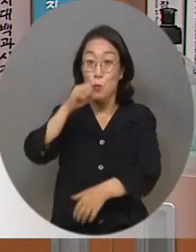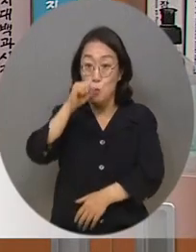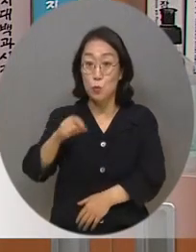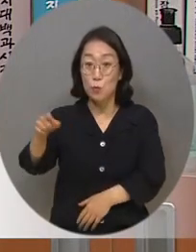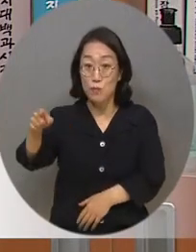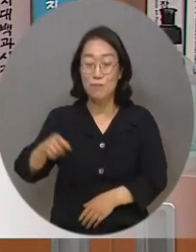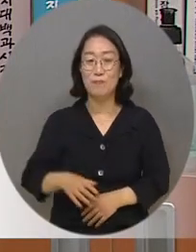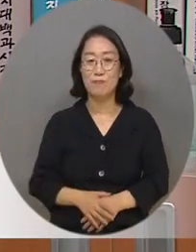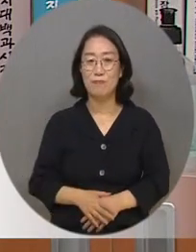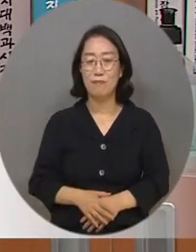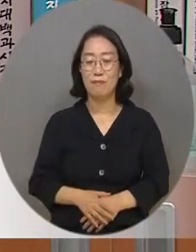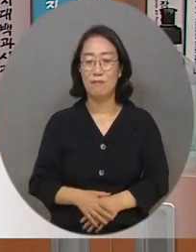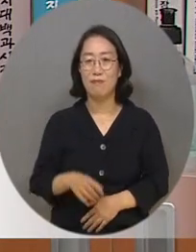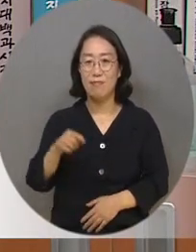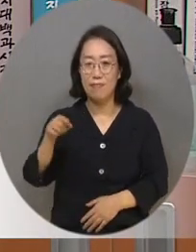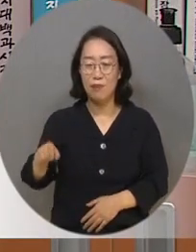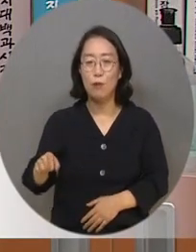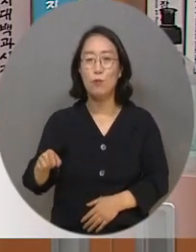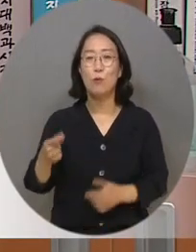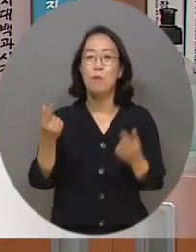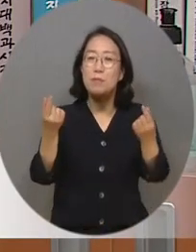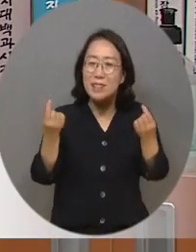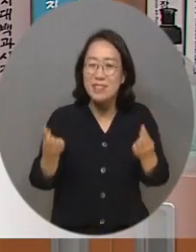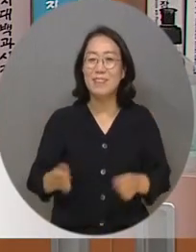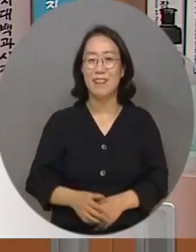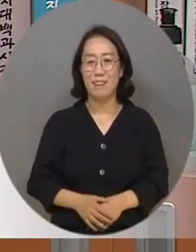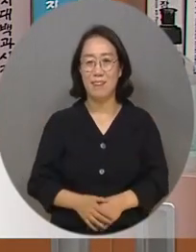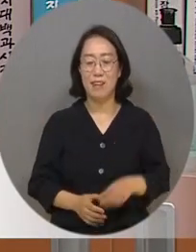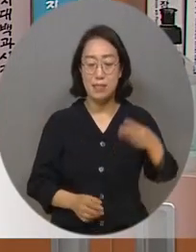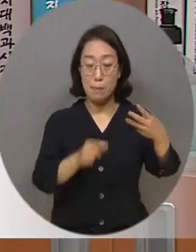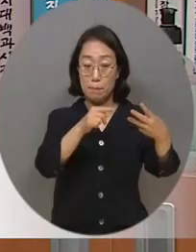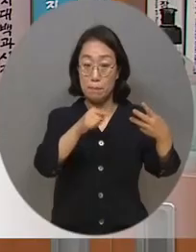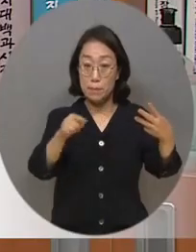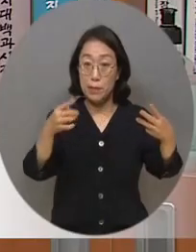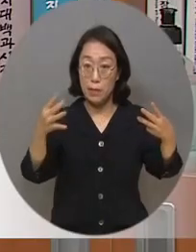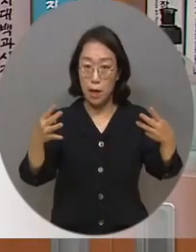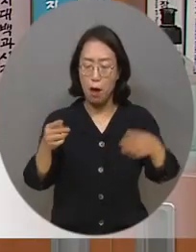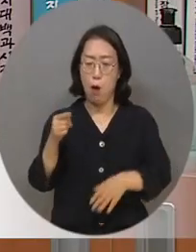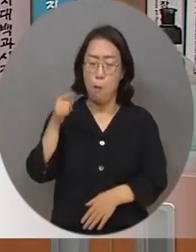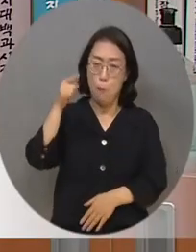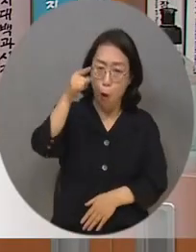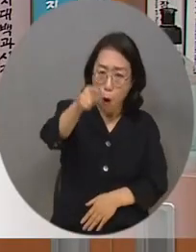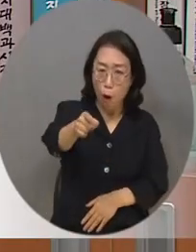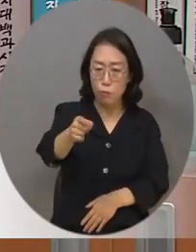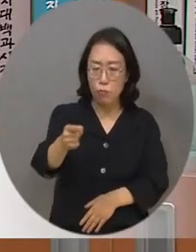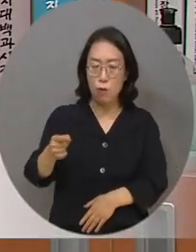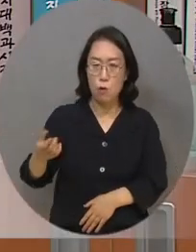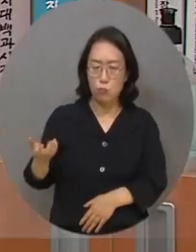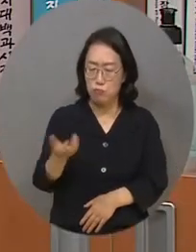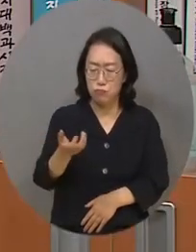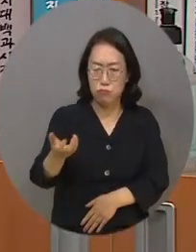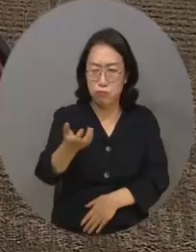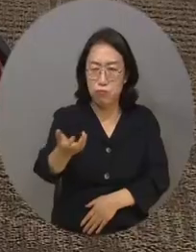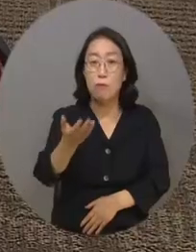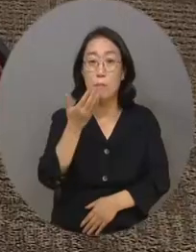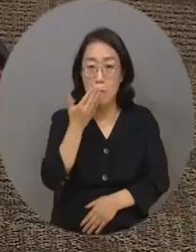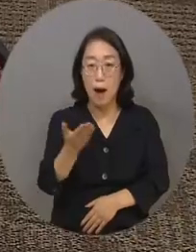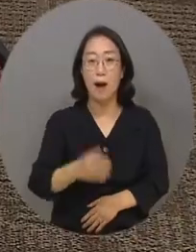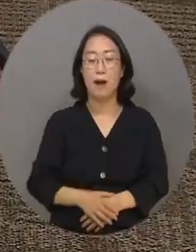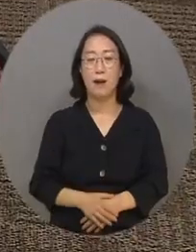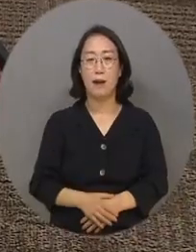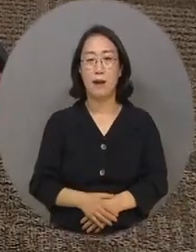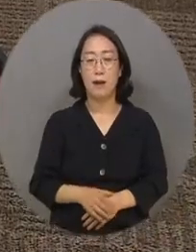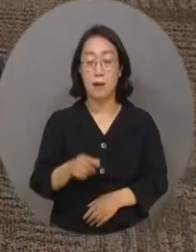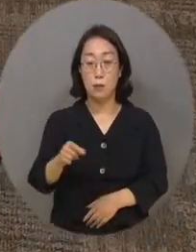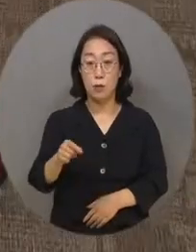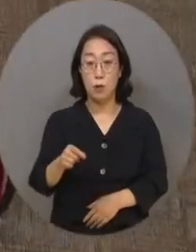있거든요. 동력 보조장치도 그런 전동의 장점이 3, 4km 이상의 거리를 자유롭게 갈 수 있고 친구들하고